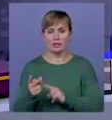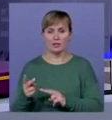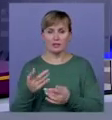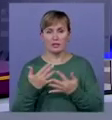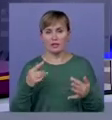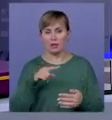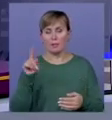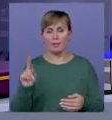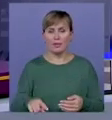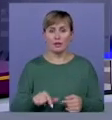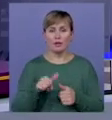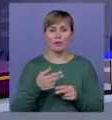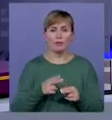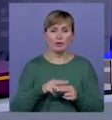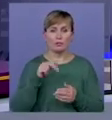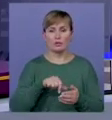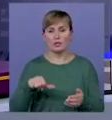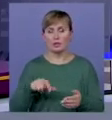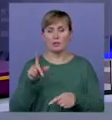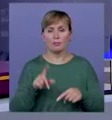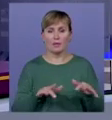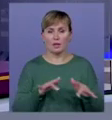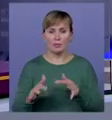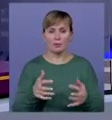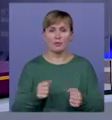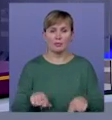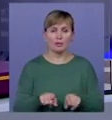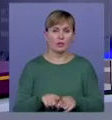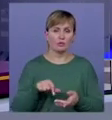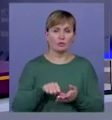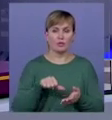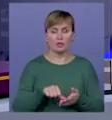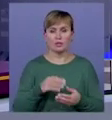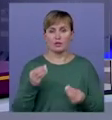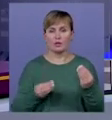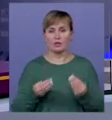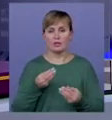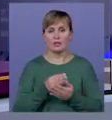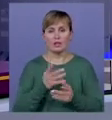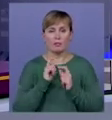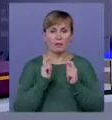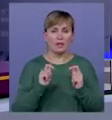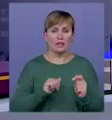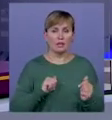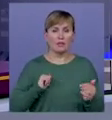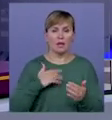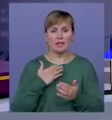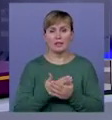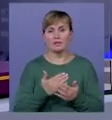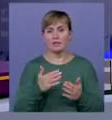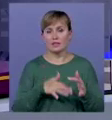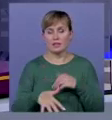вокальные номера. Кроме того, участников мероприятия примут также участие в розыгрыше ценных призов, а самых активных зрителей